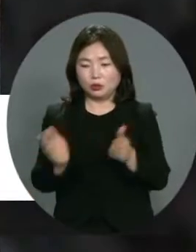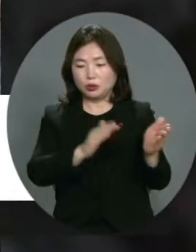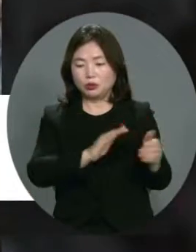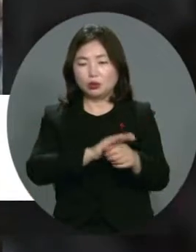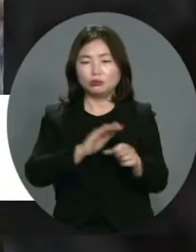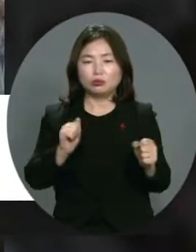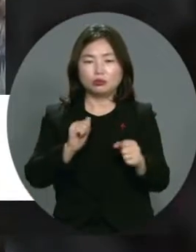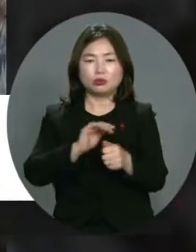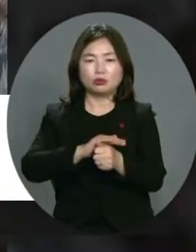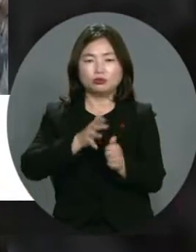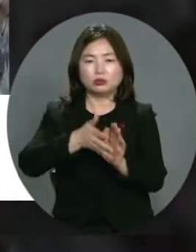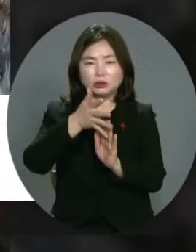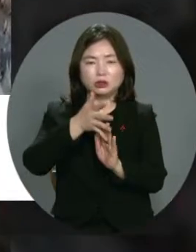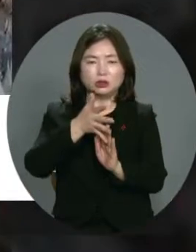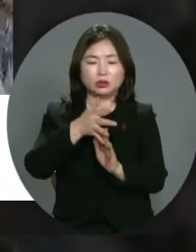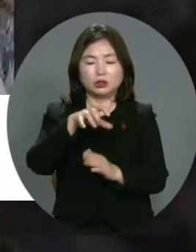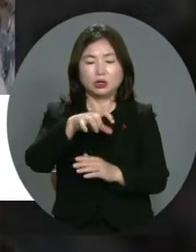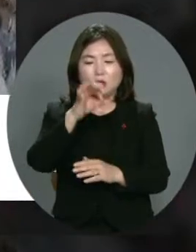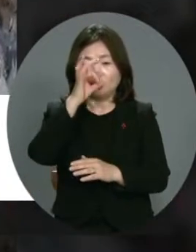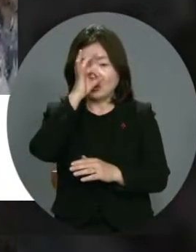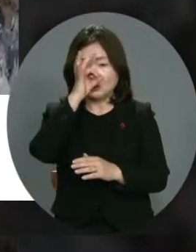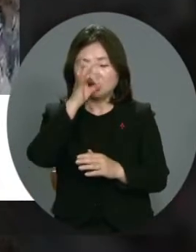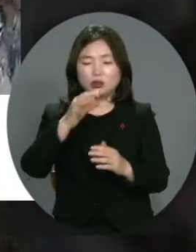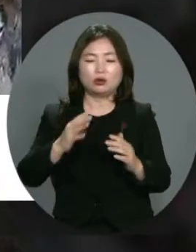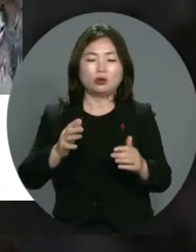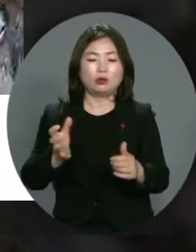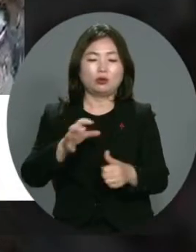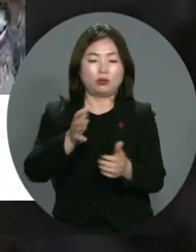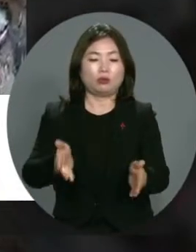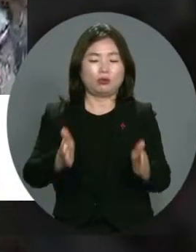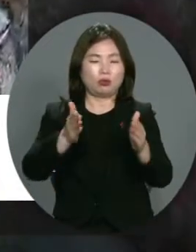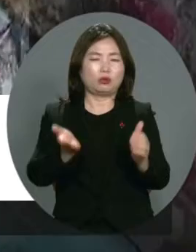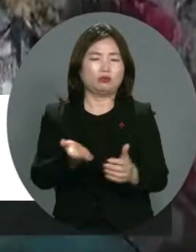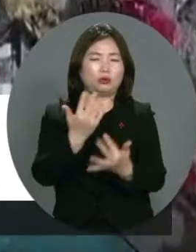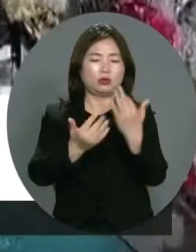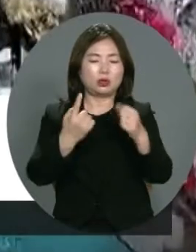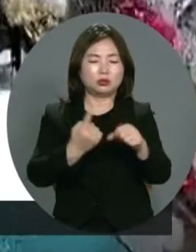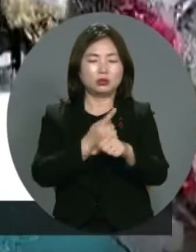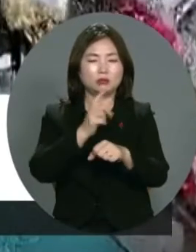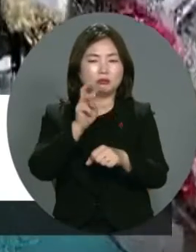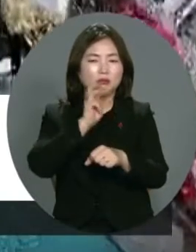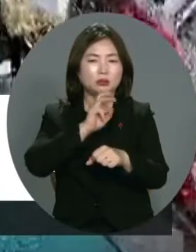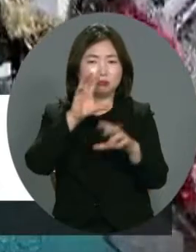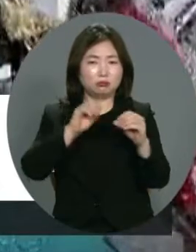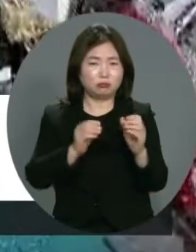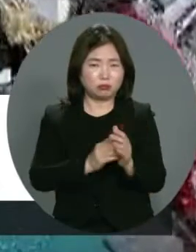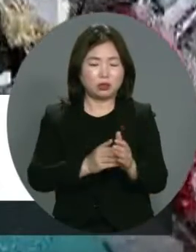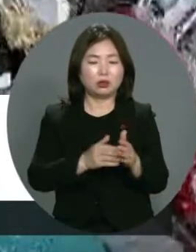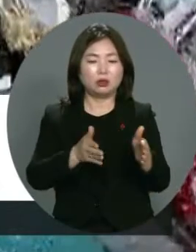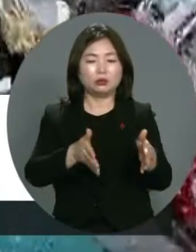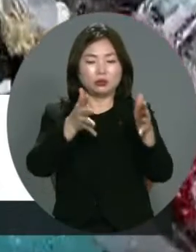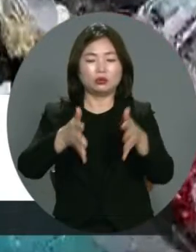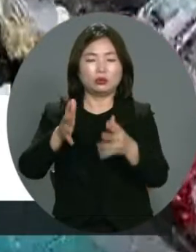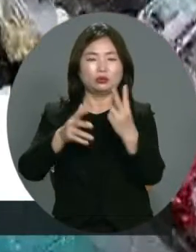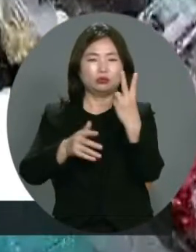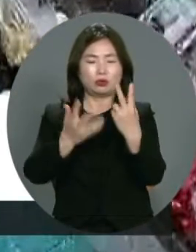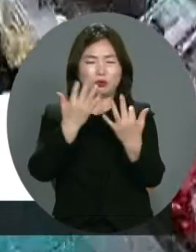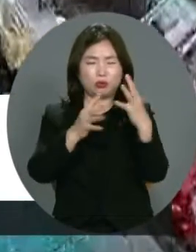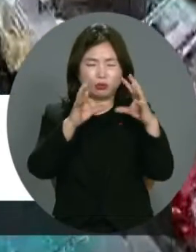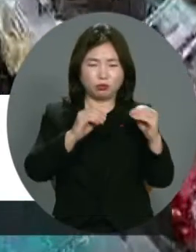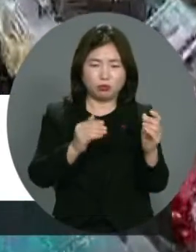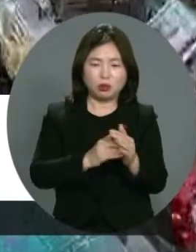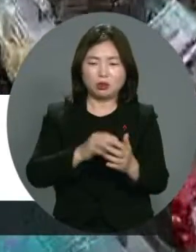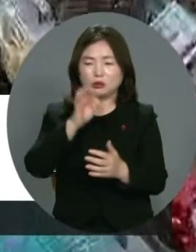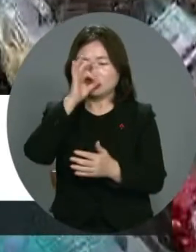시각 경북 경주시 시래동에서는 돼지농가에서 불이났습니다 불은 1시간 반만에 꺼졌지만 돈사 두개 동의